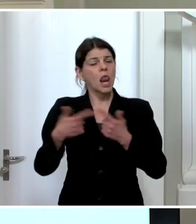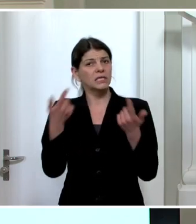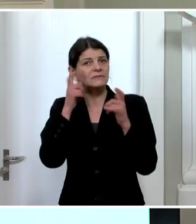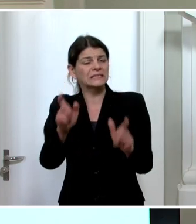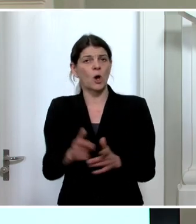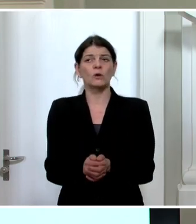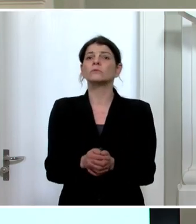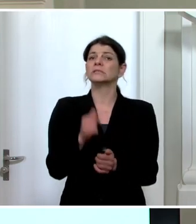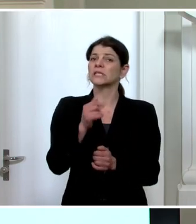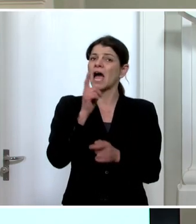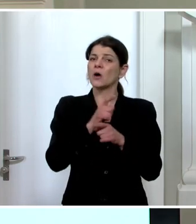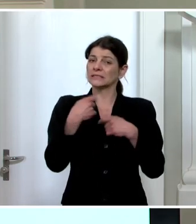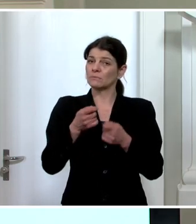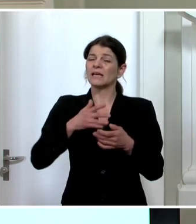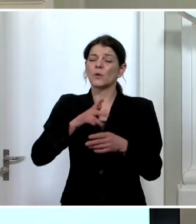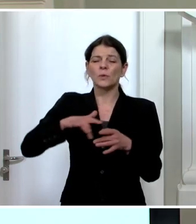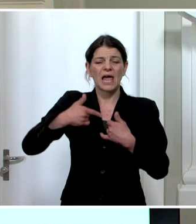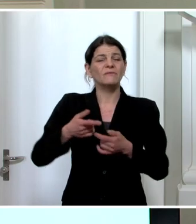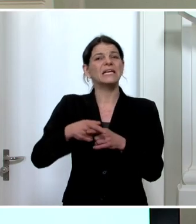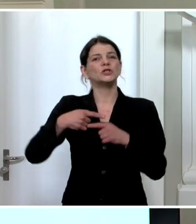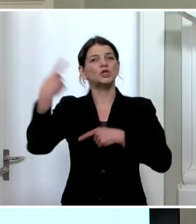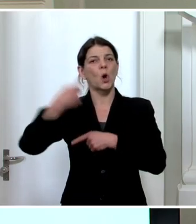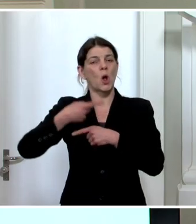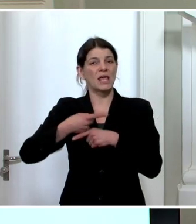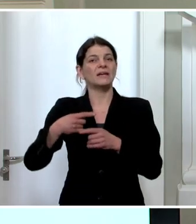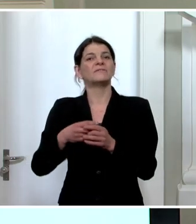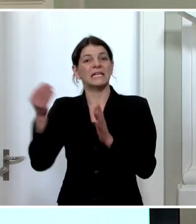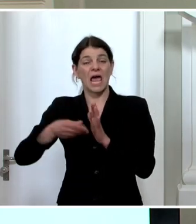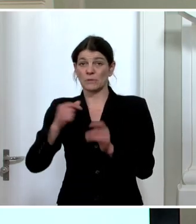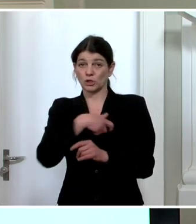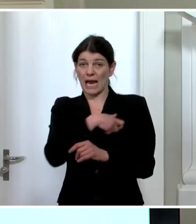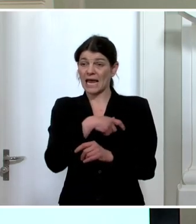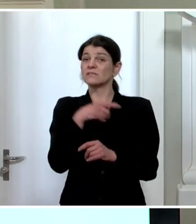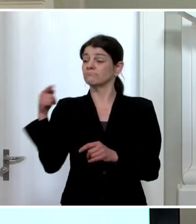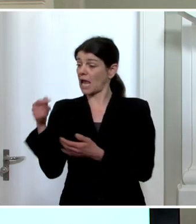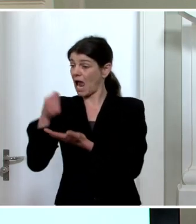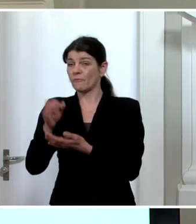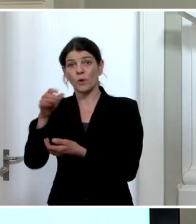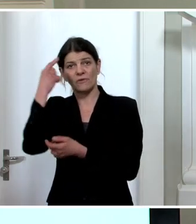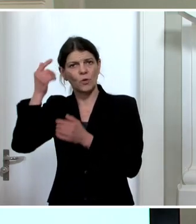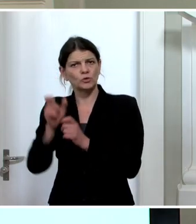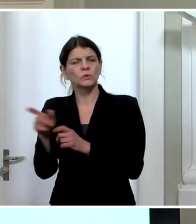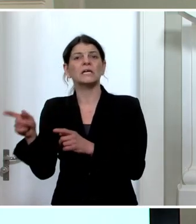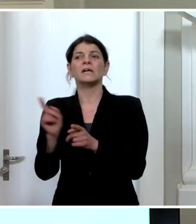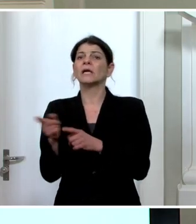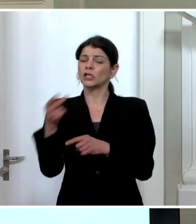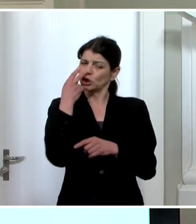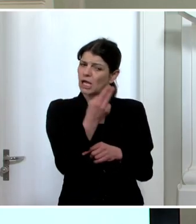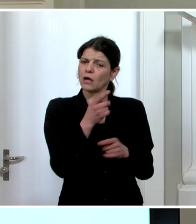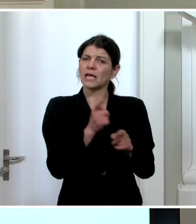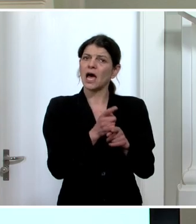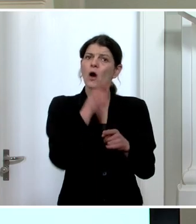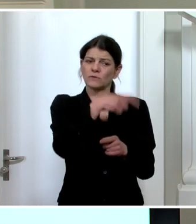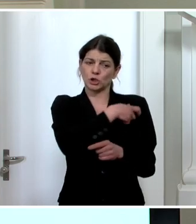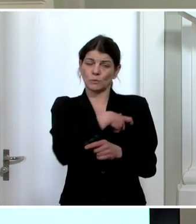Grundlage des Zollvertrages mit der Schweiz vom Amt für Bevölkerungsschutz in Abstimmung mit der wirtschaftlichen Landesversorgung der